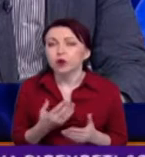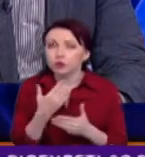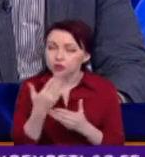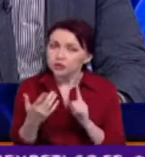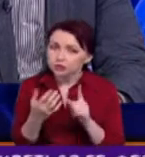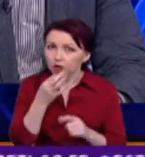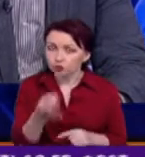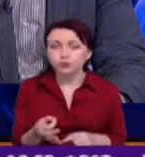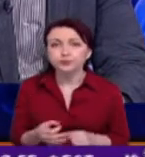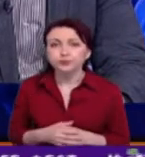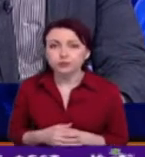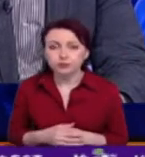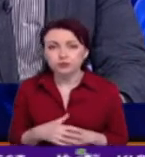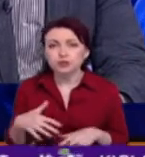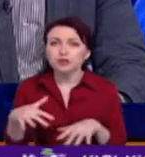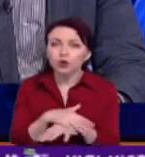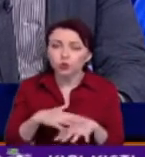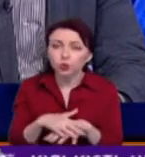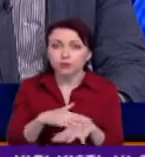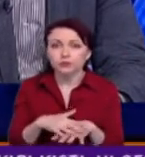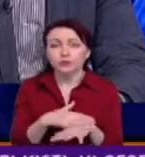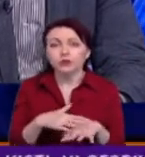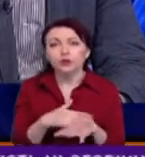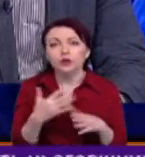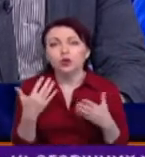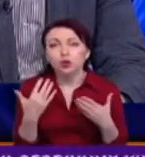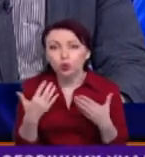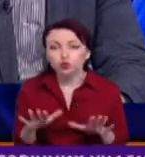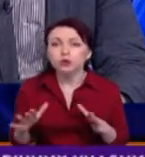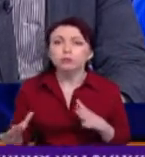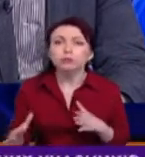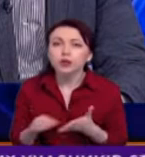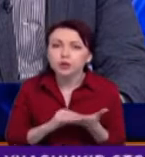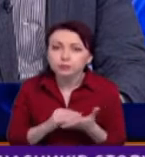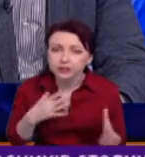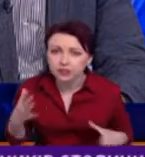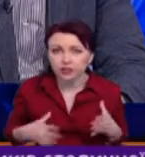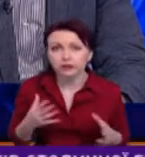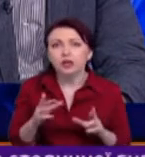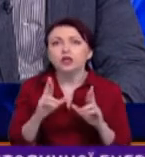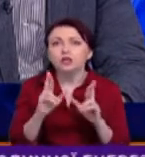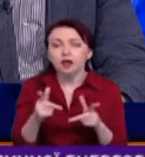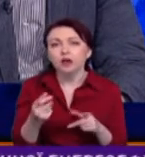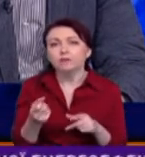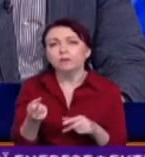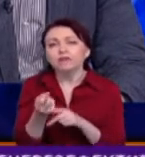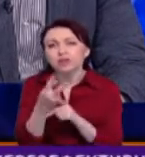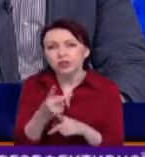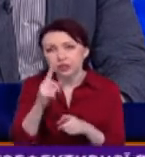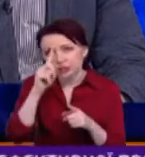таке, народ вже прорепетирував, як можна вигнати з